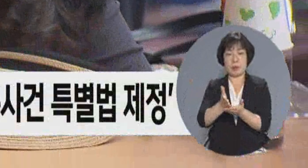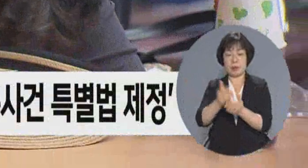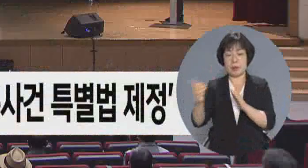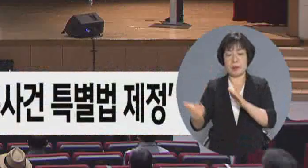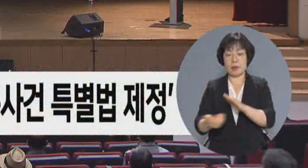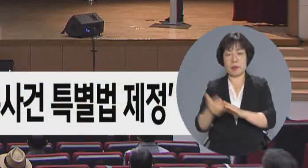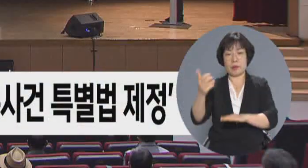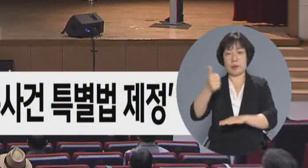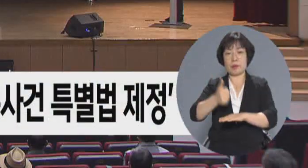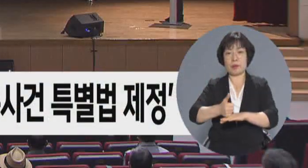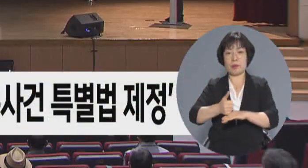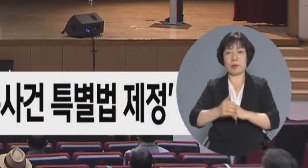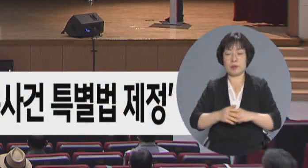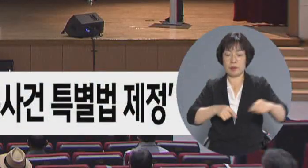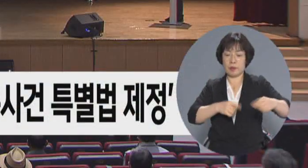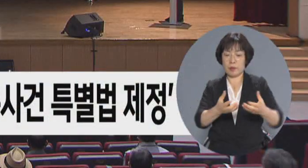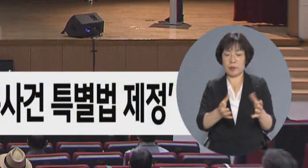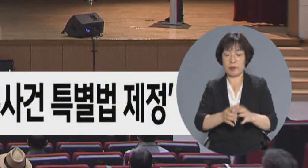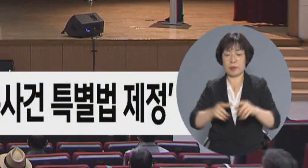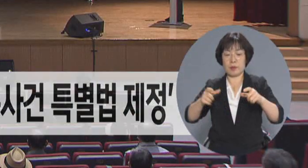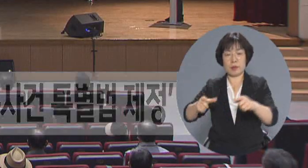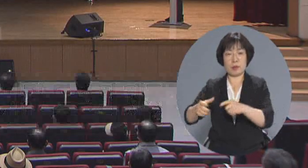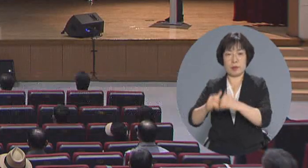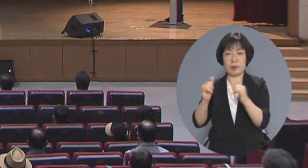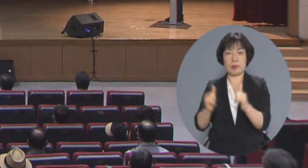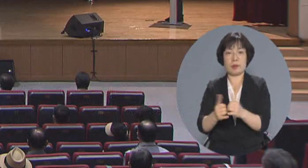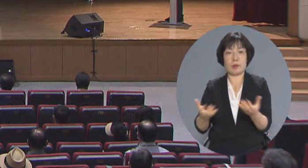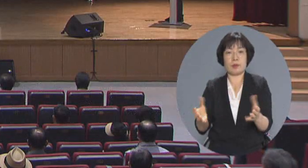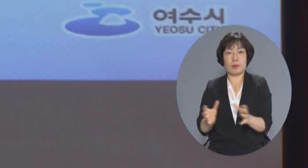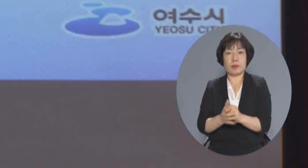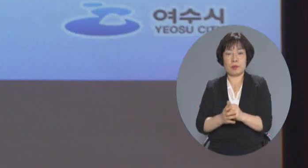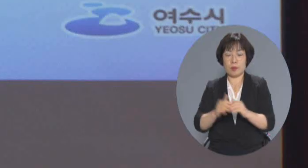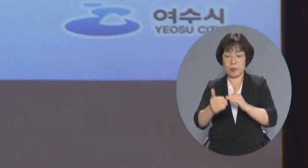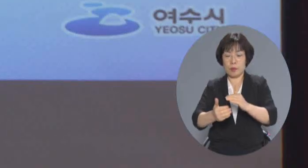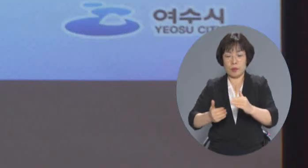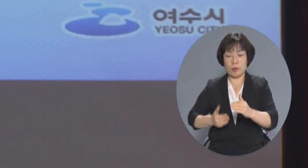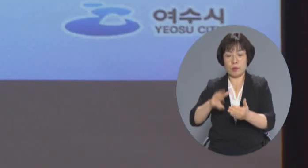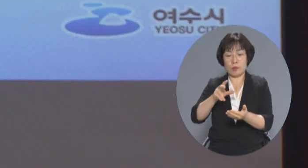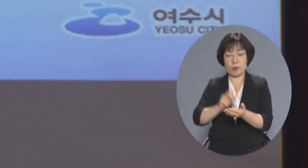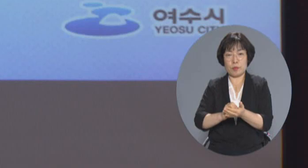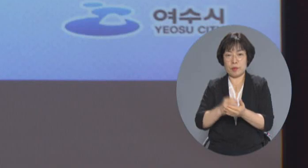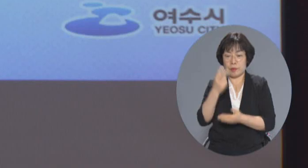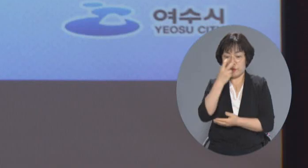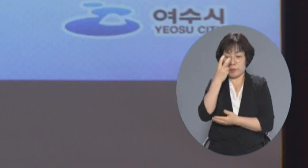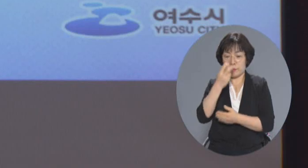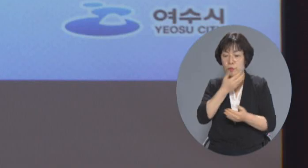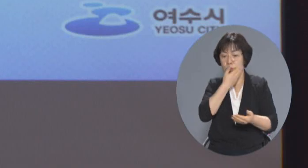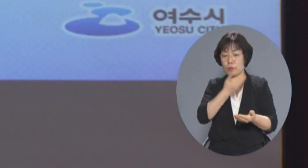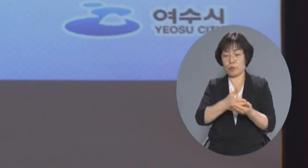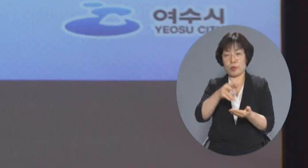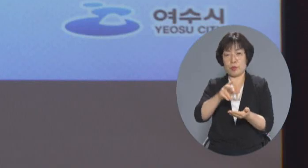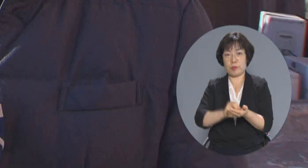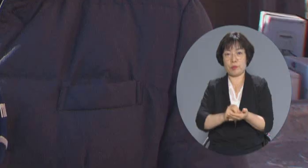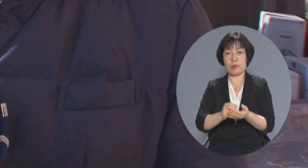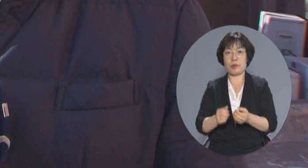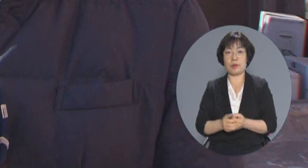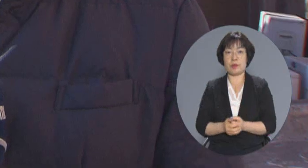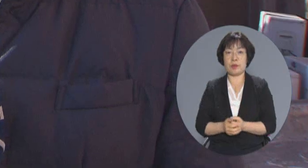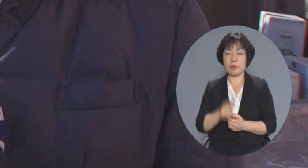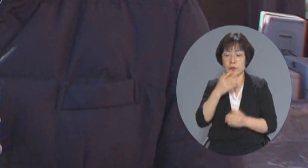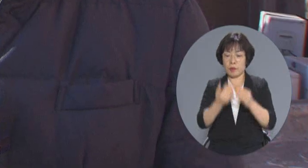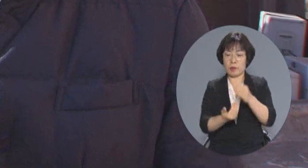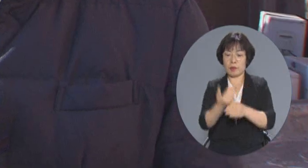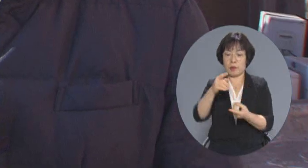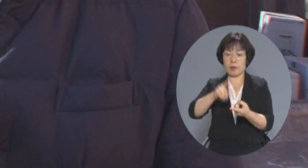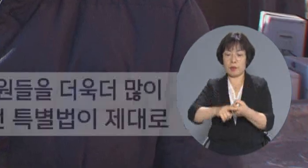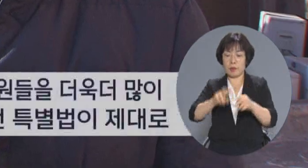쾌거였습니다. 정치권과 지자체 지역사회가 후속 조치에 매달려야 할 행정 현안이 생겼습니다. 여순사건에